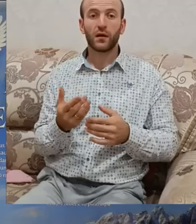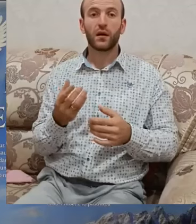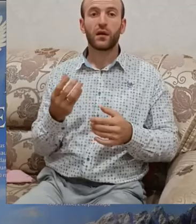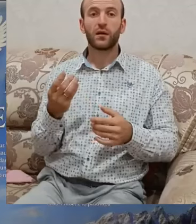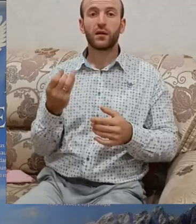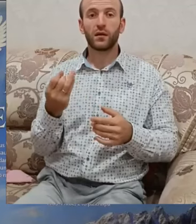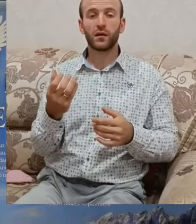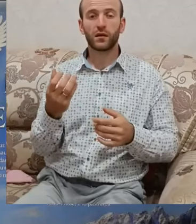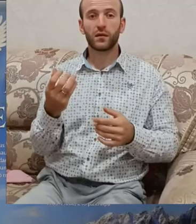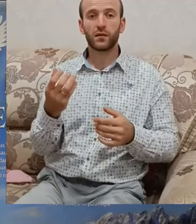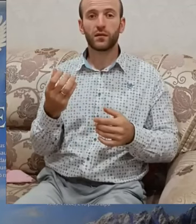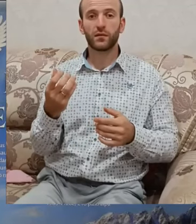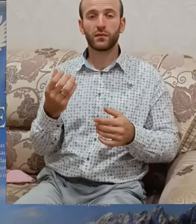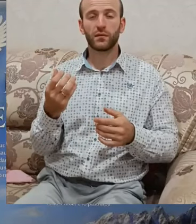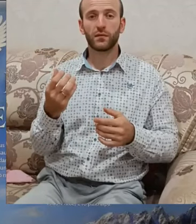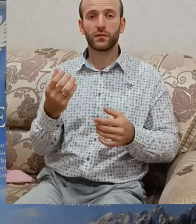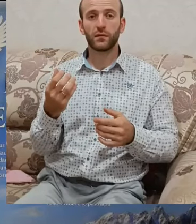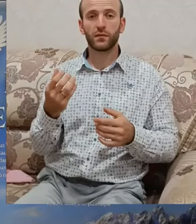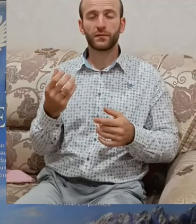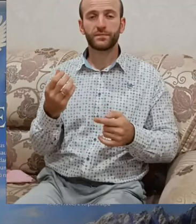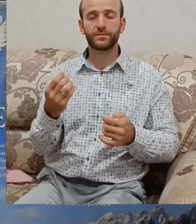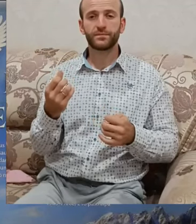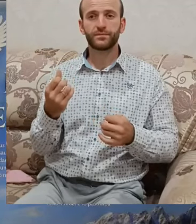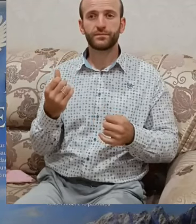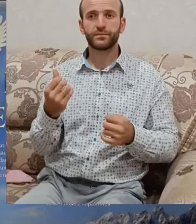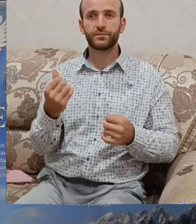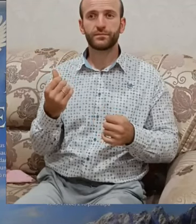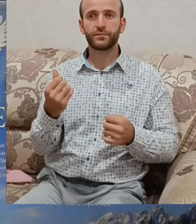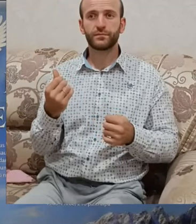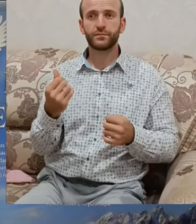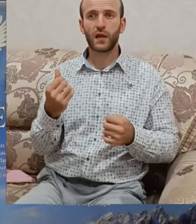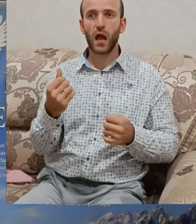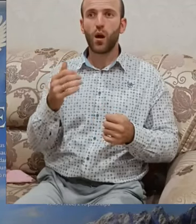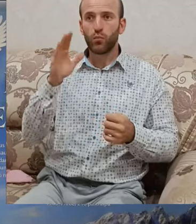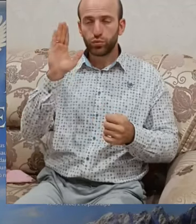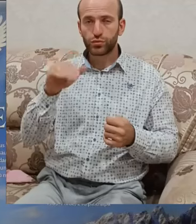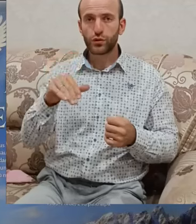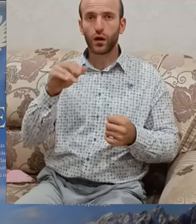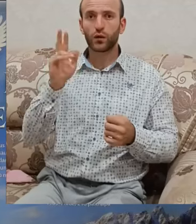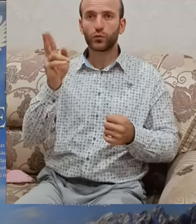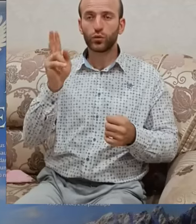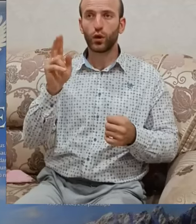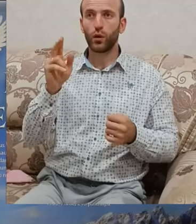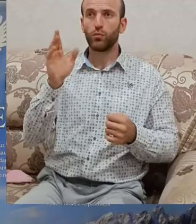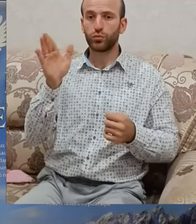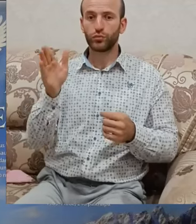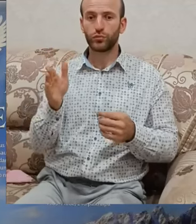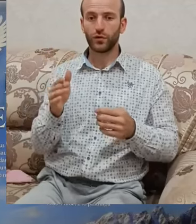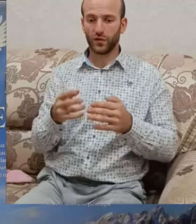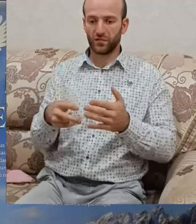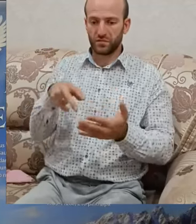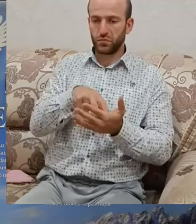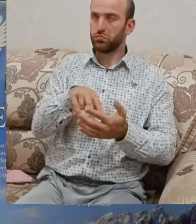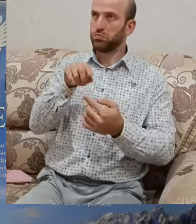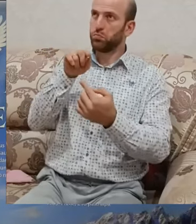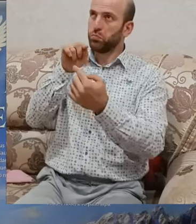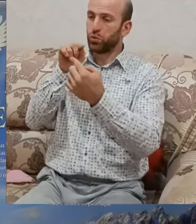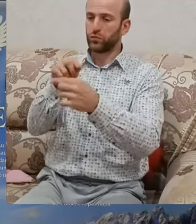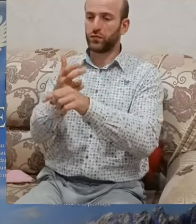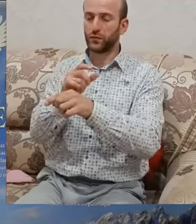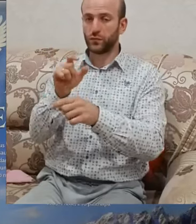O tegul tada kas nors atsistoja prieš tą žodį. О, тогда пусть кто-нибудь только восстанет против этого слова. Kada esi to